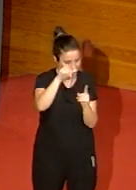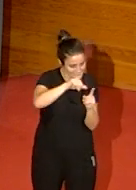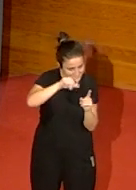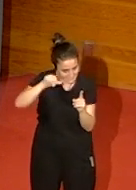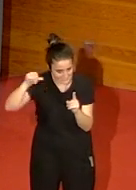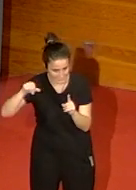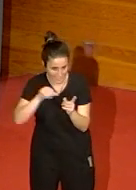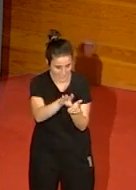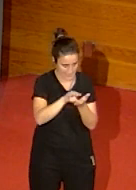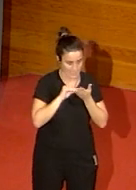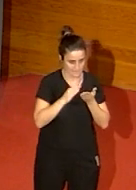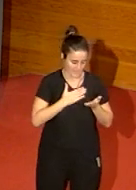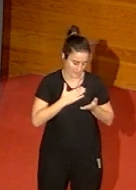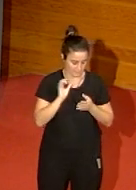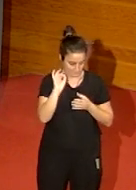dela sekretuetako bat.